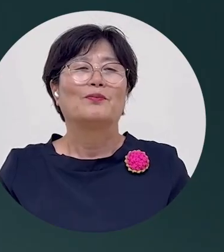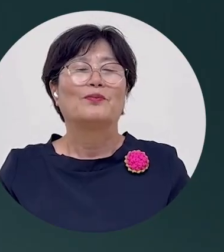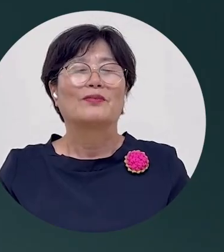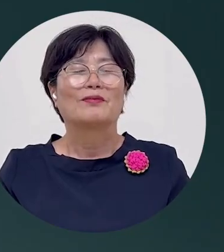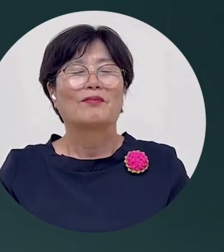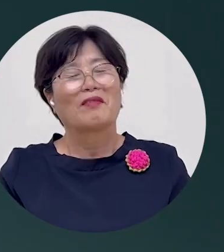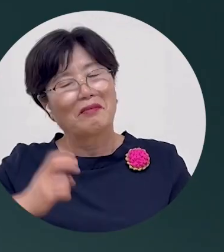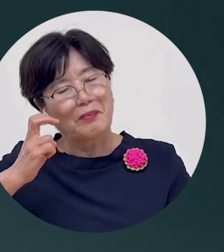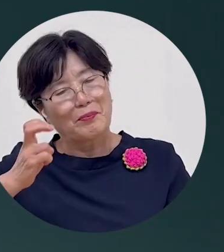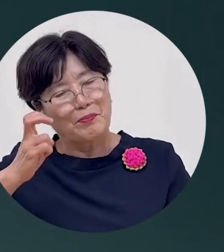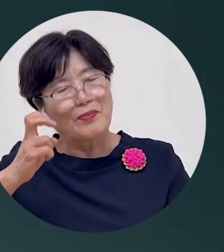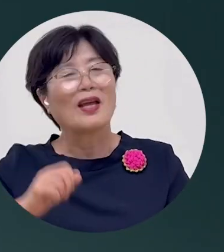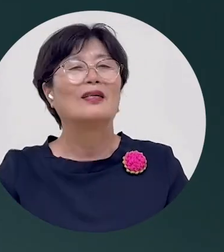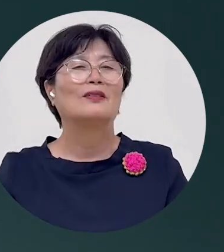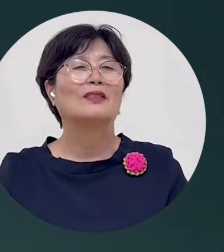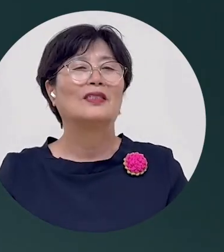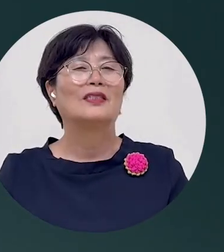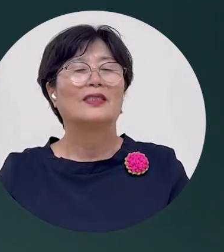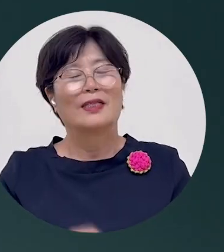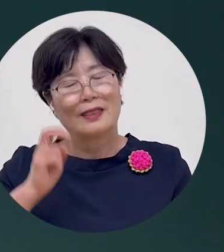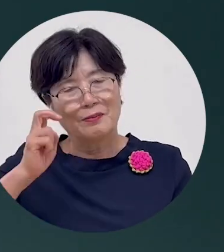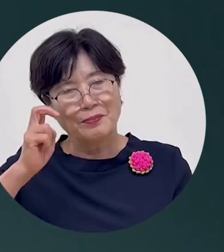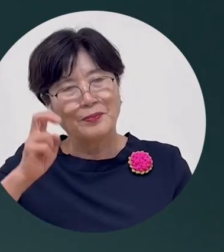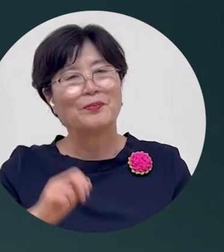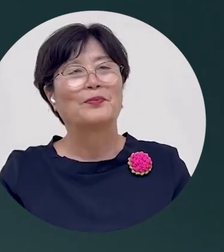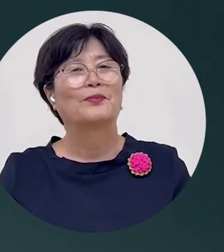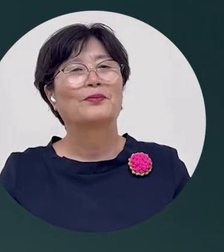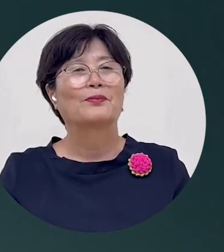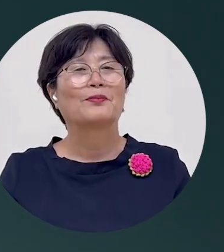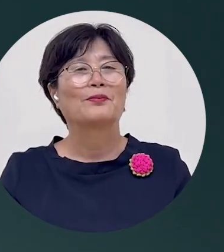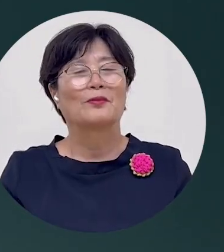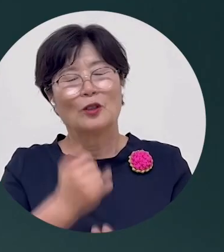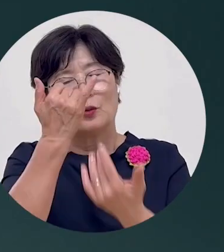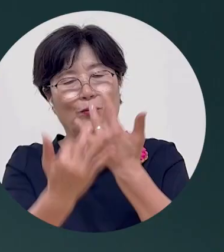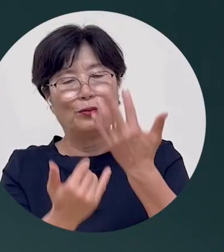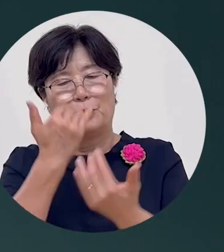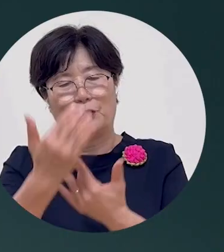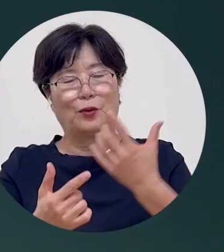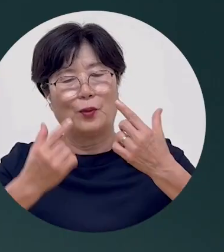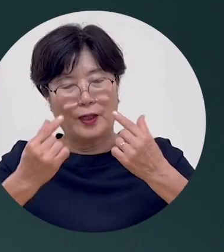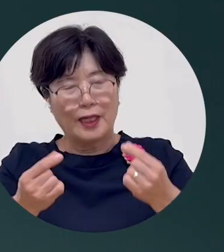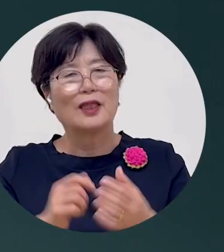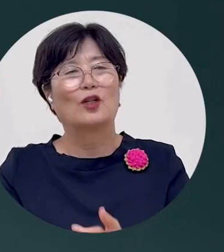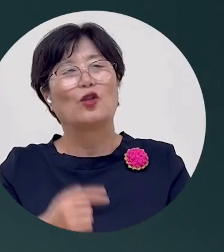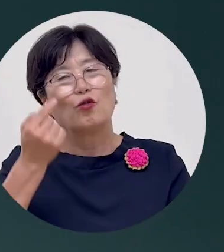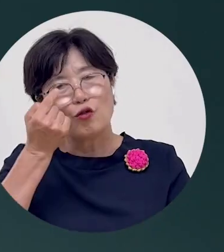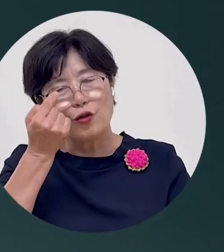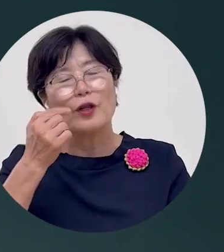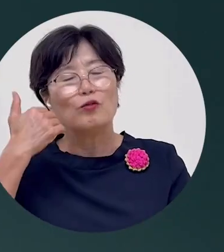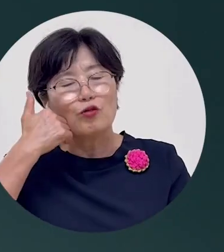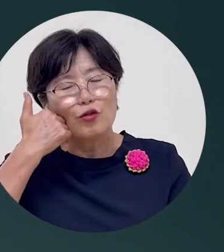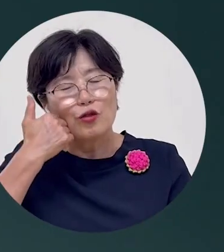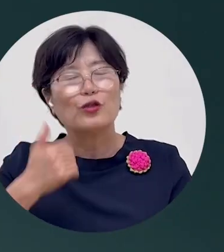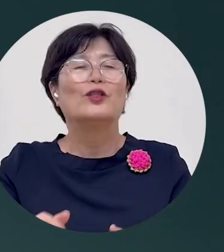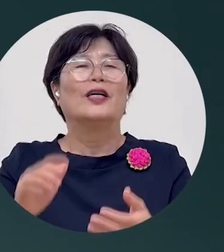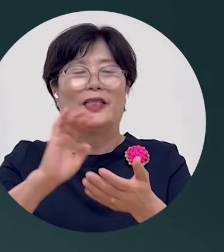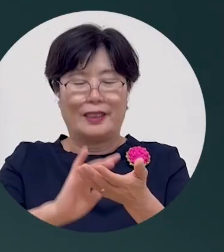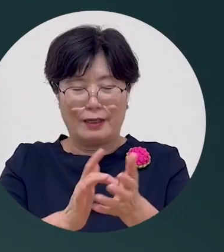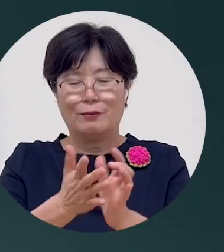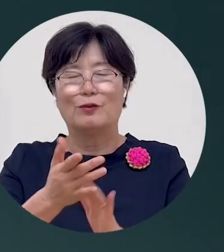이렇게 짐작컨대, 추측컨대 불꽃 같은 눈동자는 누구의